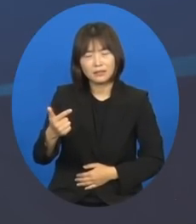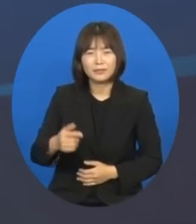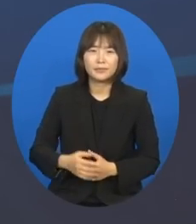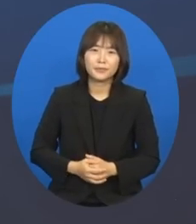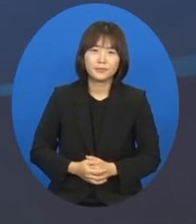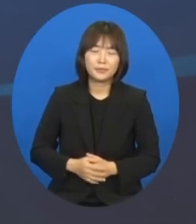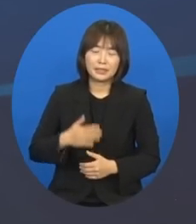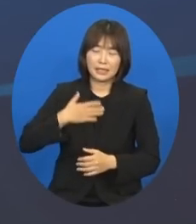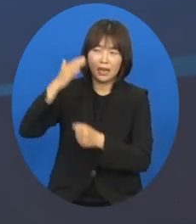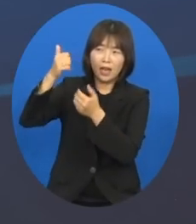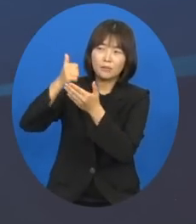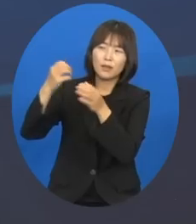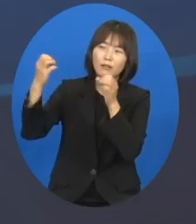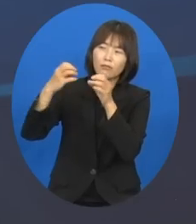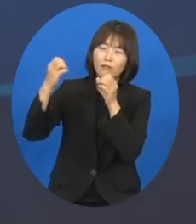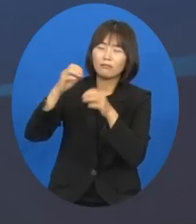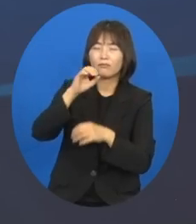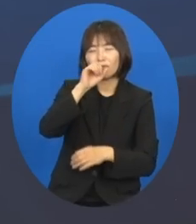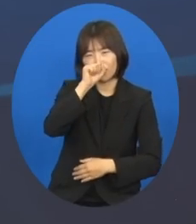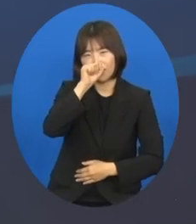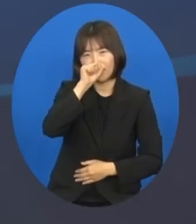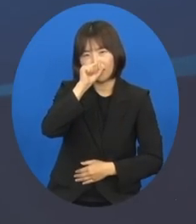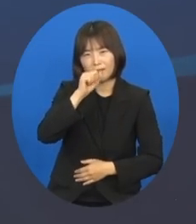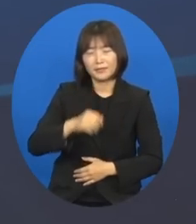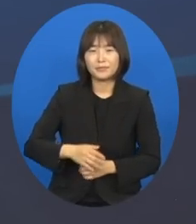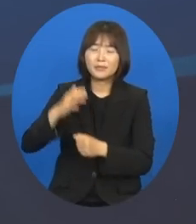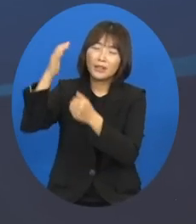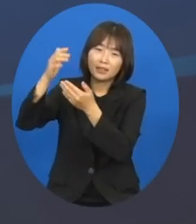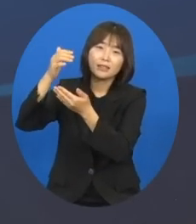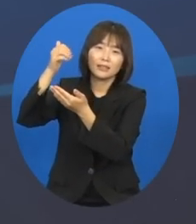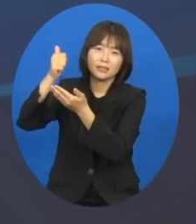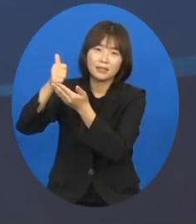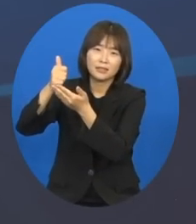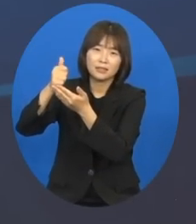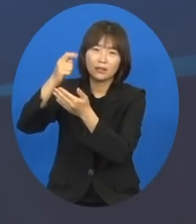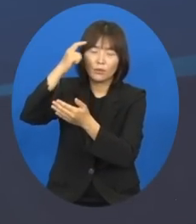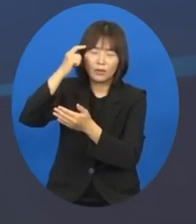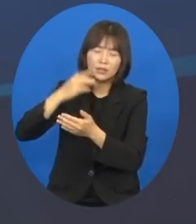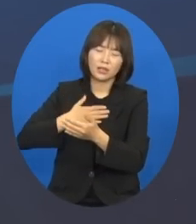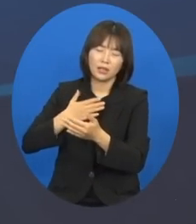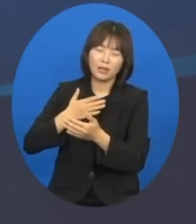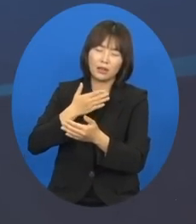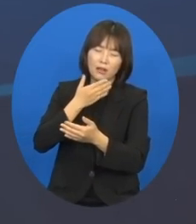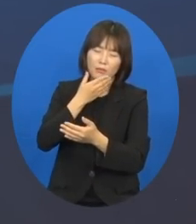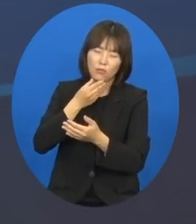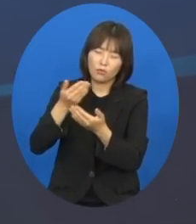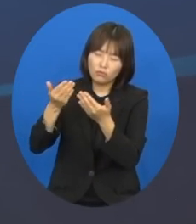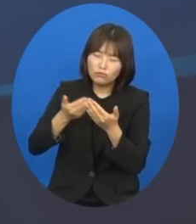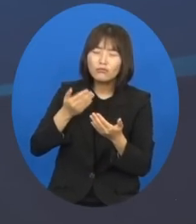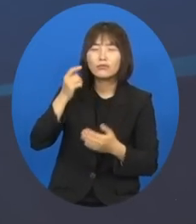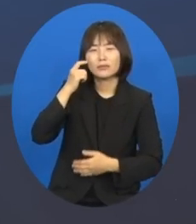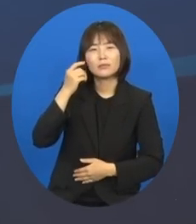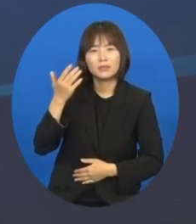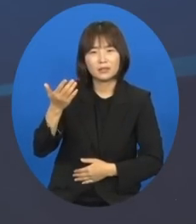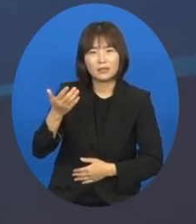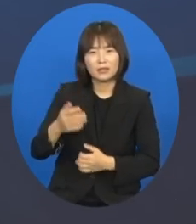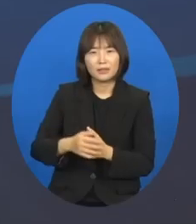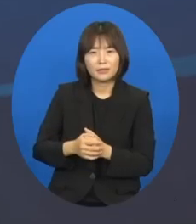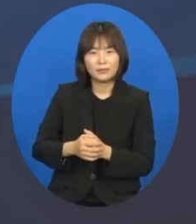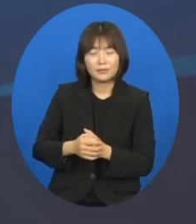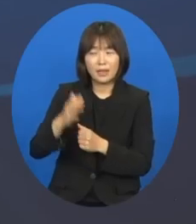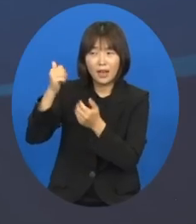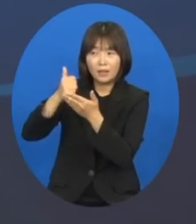하나님하고 대화하는 걸 좋아하거든요 하나님 왜 제게 이런 복을 주셔요 하나님은 제가